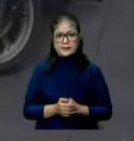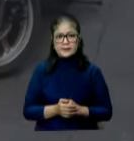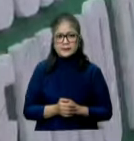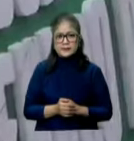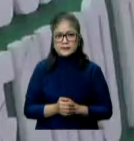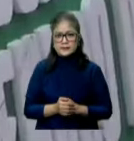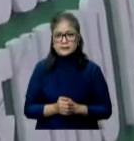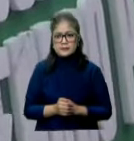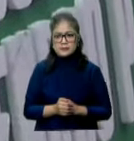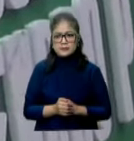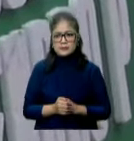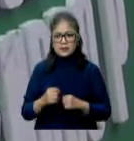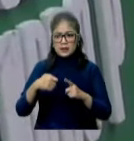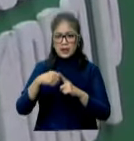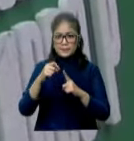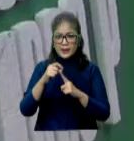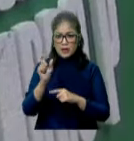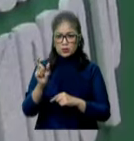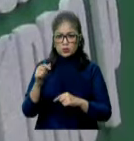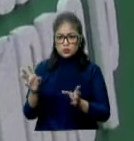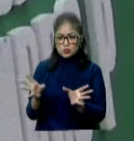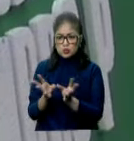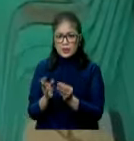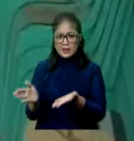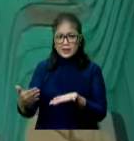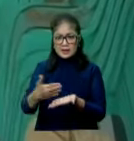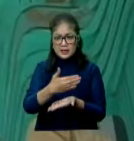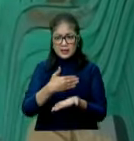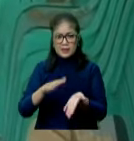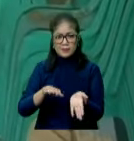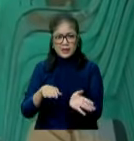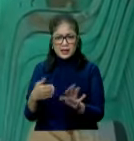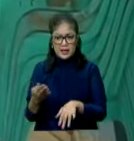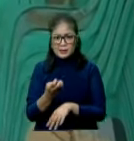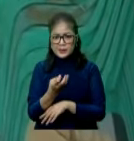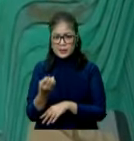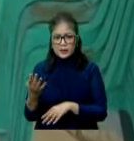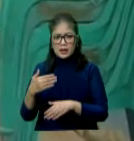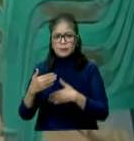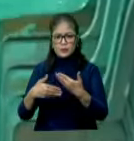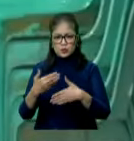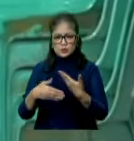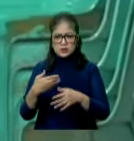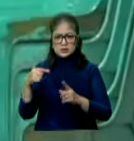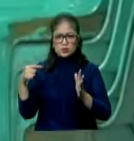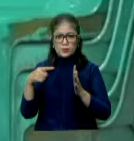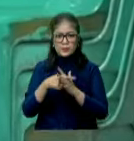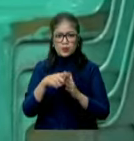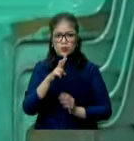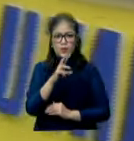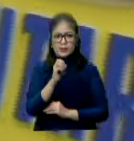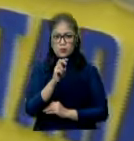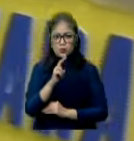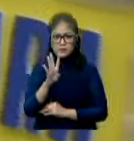Umum mengaku hingga kini masih mendata jumlah keseluruhan anggota KPPS yang meninggal dunia selama pelaksanaan pemilu 2024.